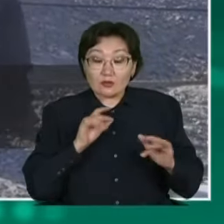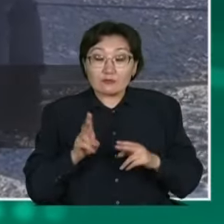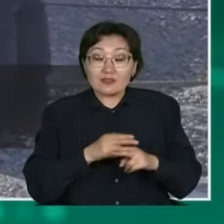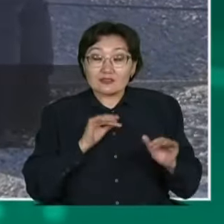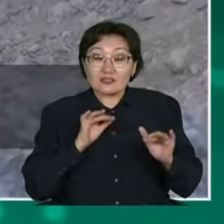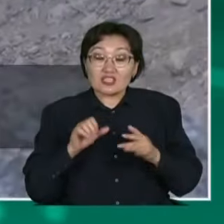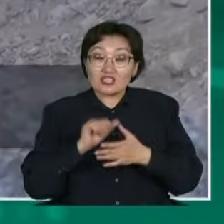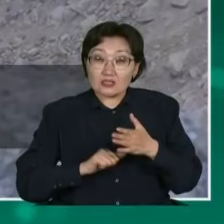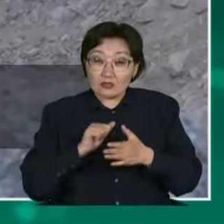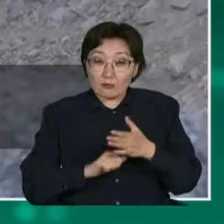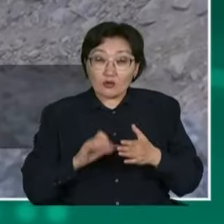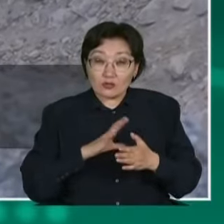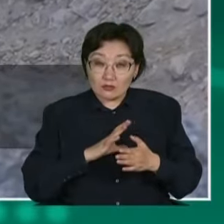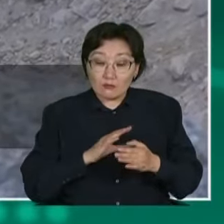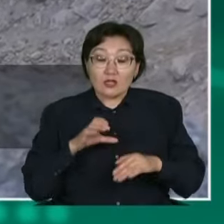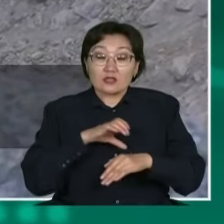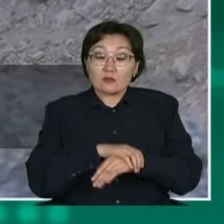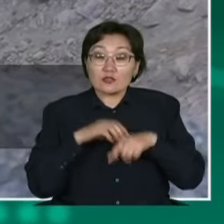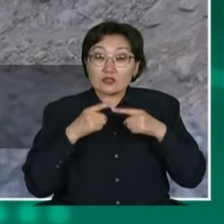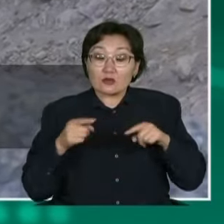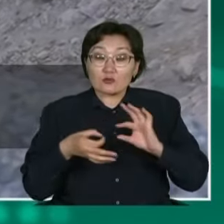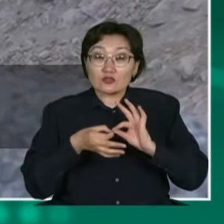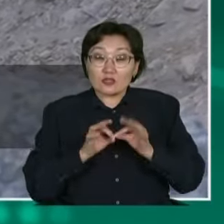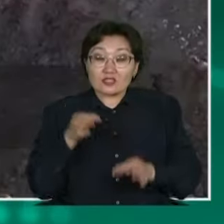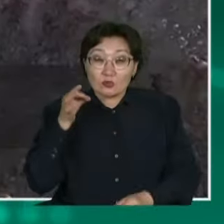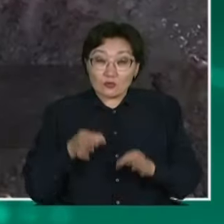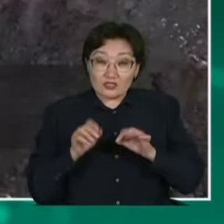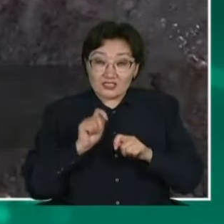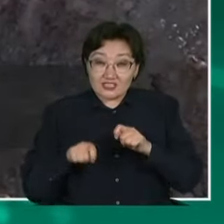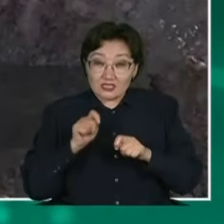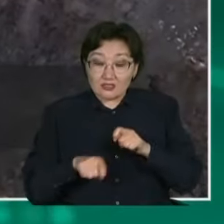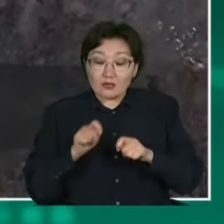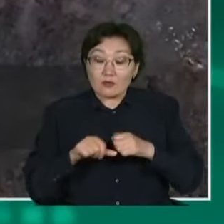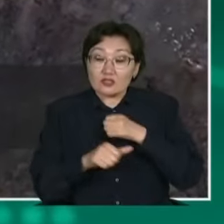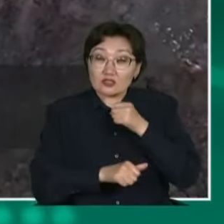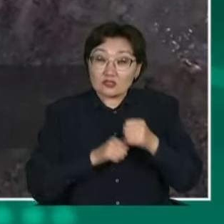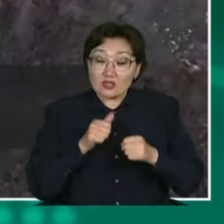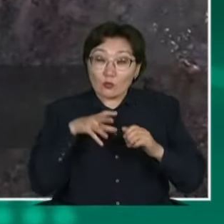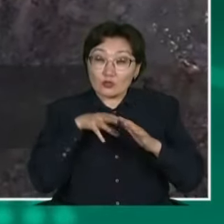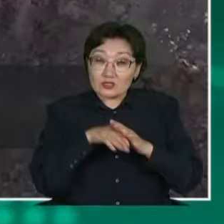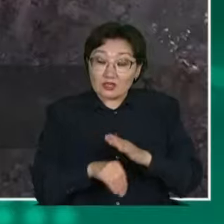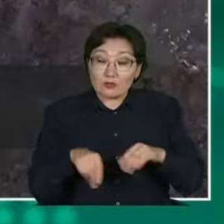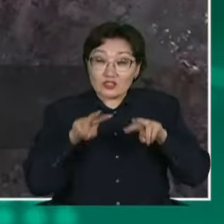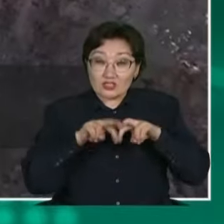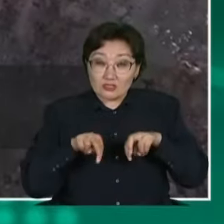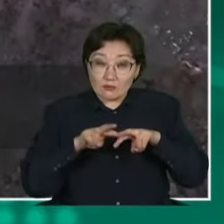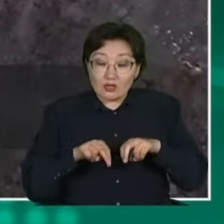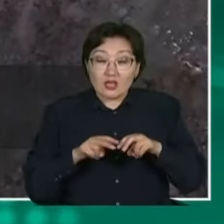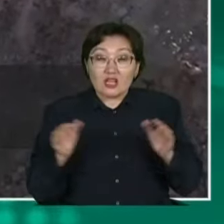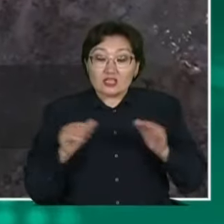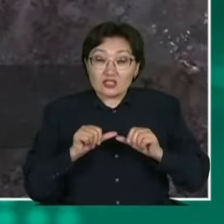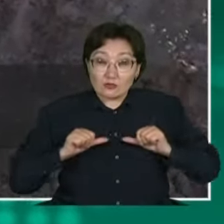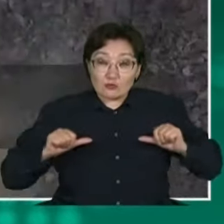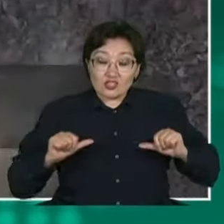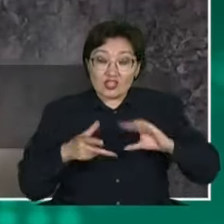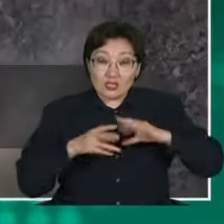әрекетсіздігі себеп болған айтылады. Деректермен басқа да мән-жайлар сотта зерттелген тергеу материалдарымен, оның ішінде сараптамалармен, кіші